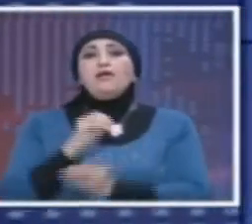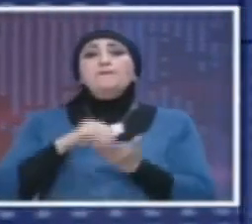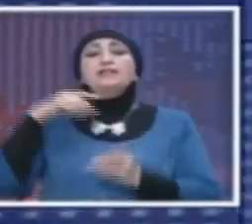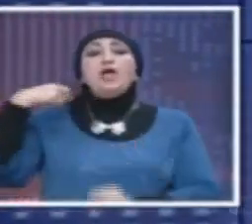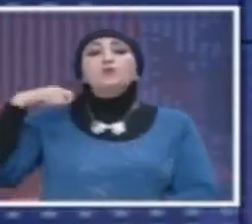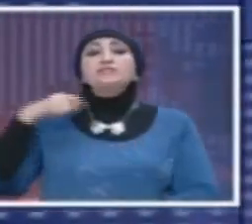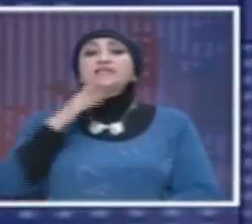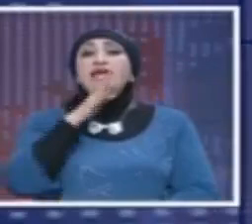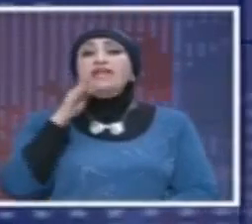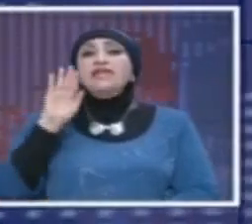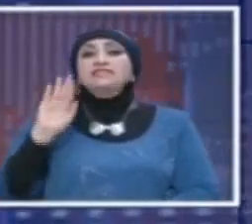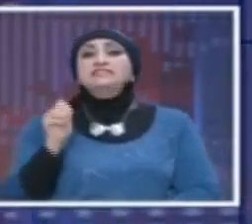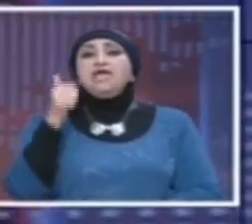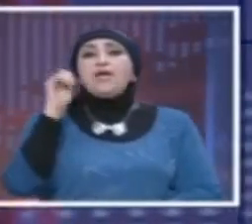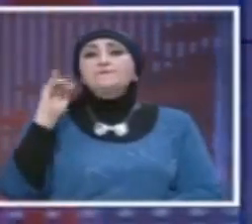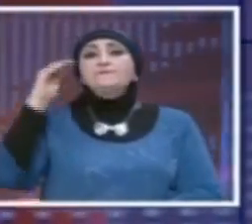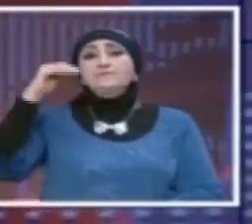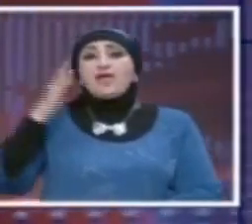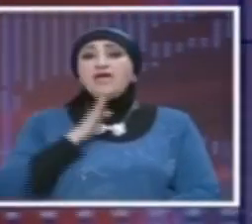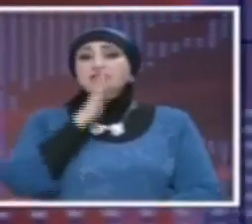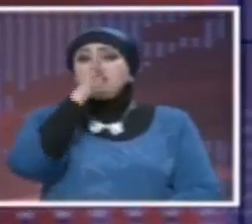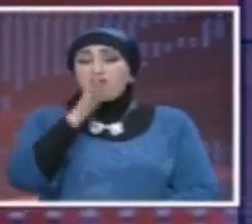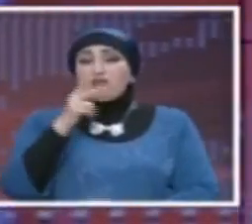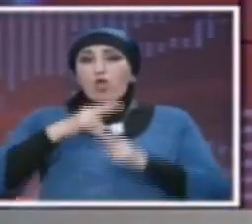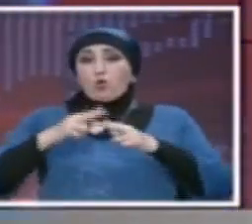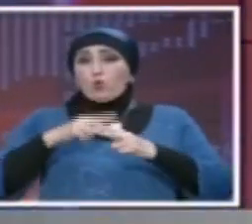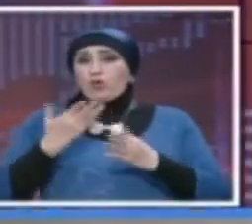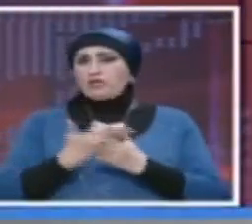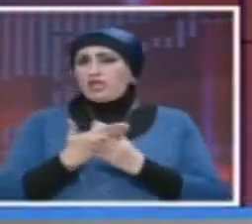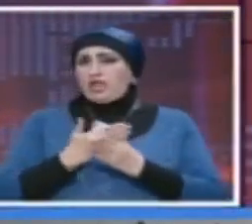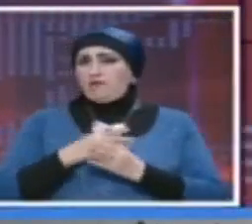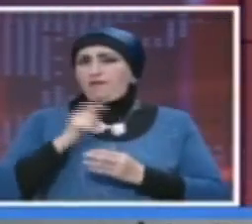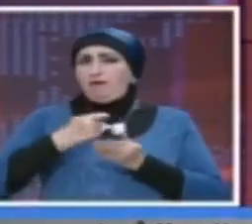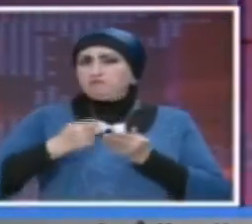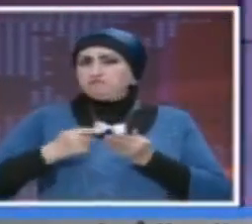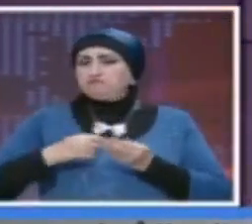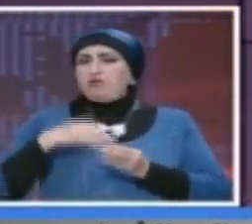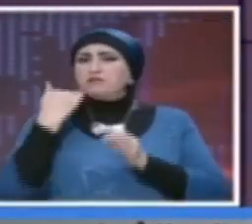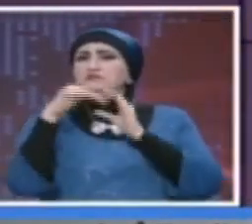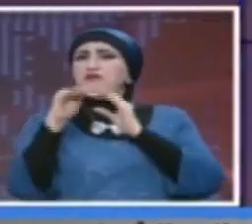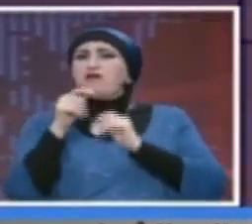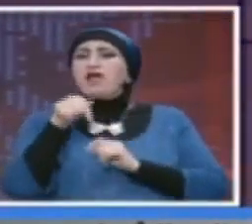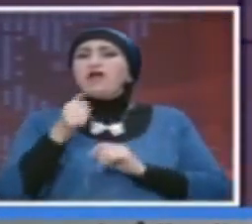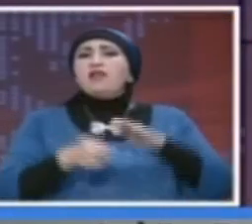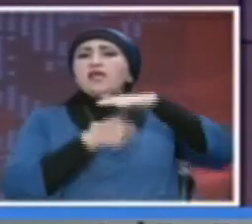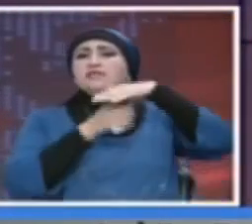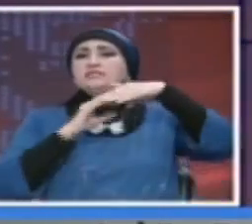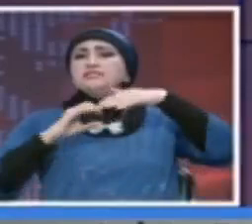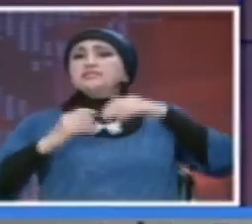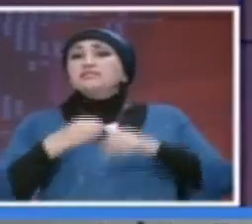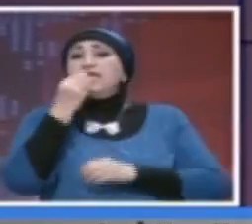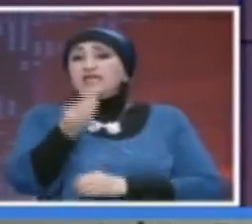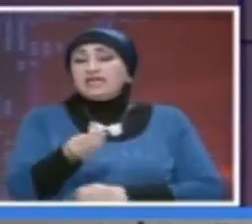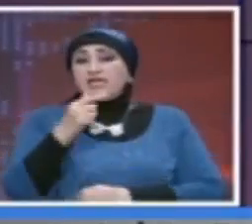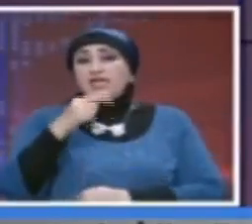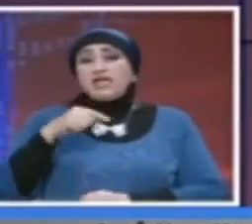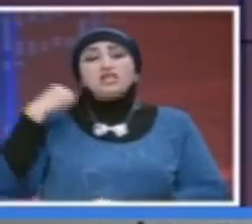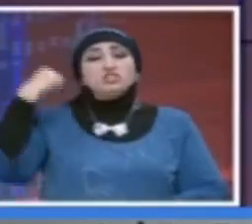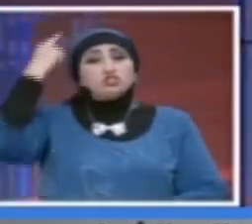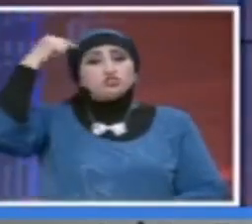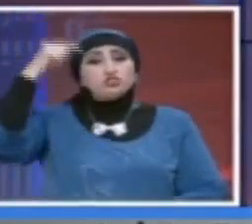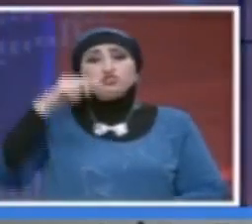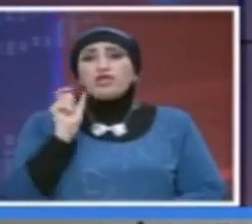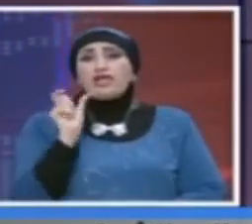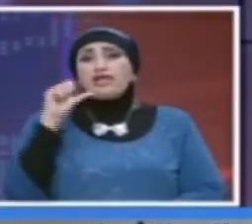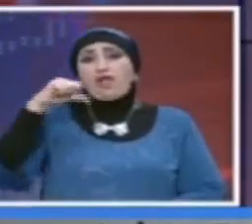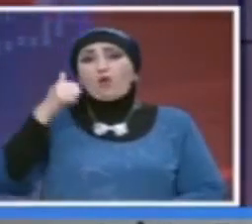بدأ وزير الخارجية سامح شكري زيارة إلى الكويت، يسلم خلالها رسالة من السيد الرئيس عبد الفتاح السيسي إلى صاحب